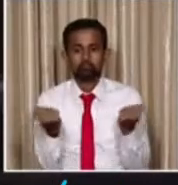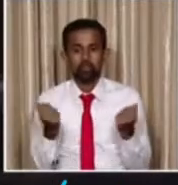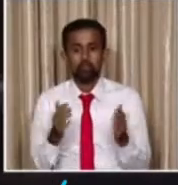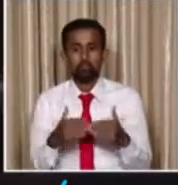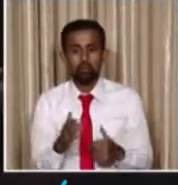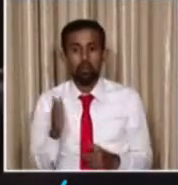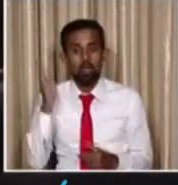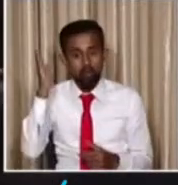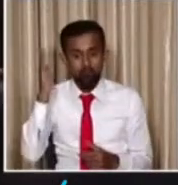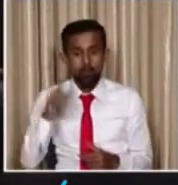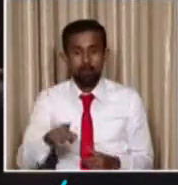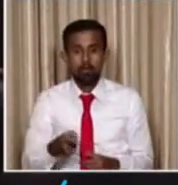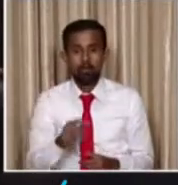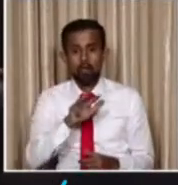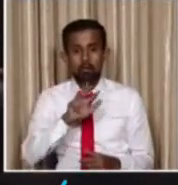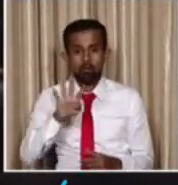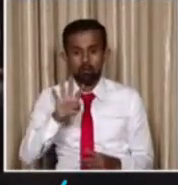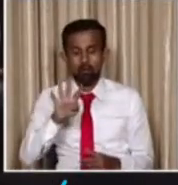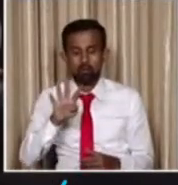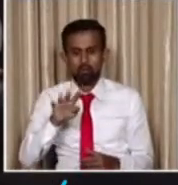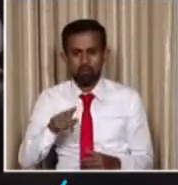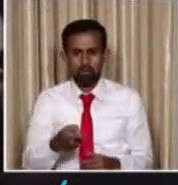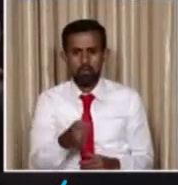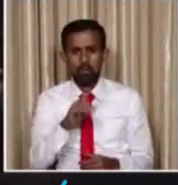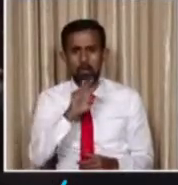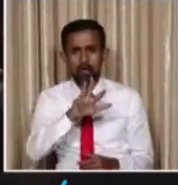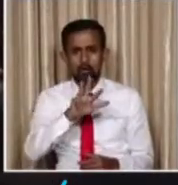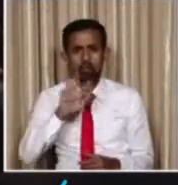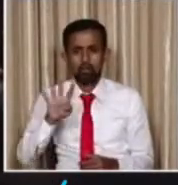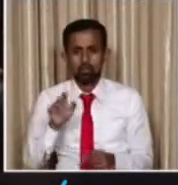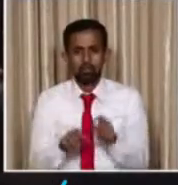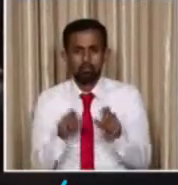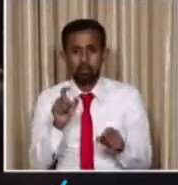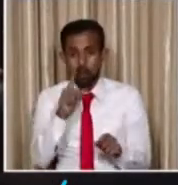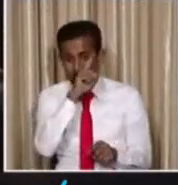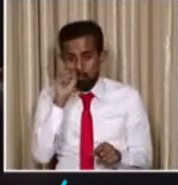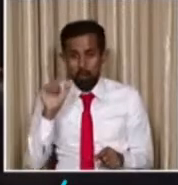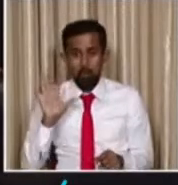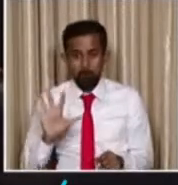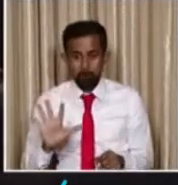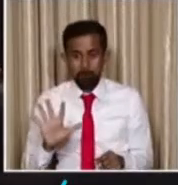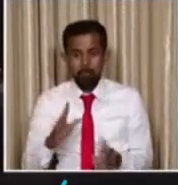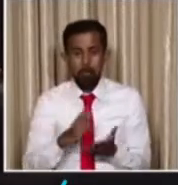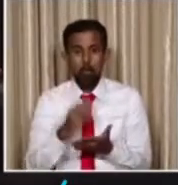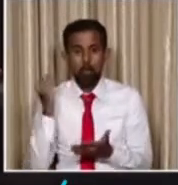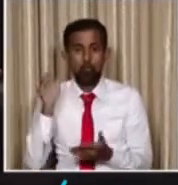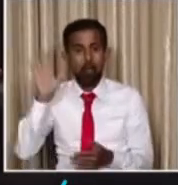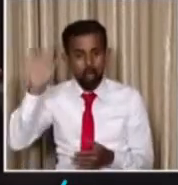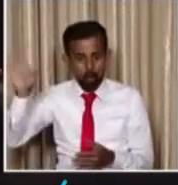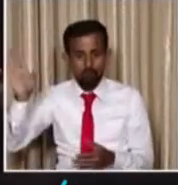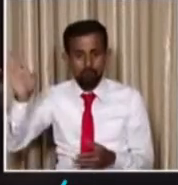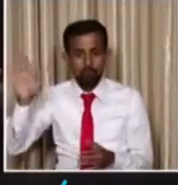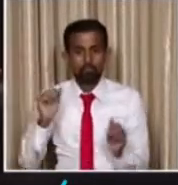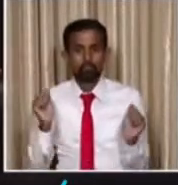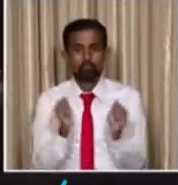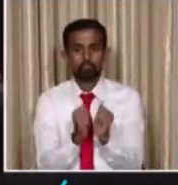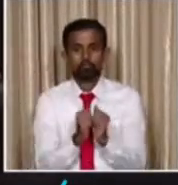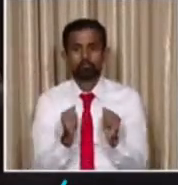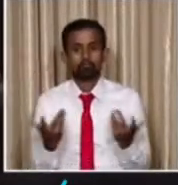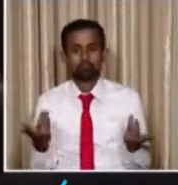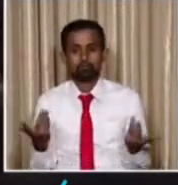ඒගොල්ලෝ ඉන්නවා. 194 දෙනෙක්, 194 දෙනෙක් මාස 5ක් තිස්සේ ඩුබයි වල ඉන්නවා තාම රැකියාවක්